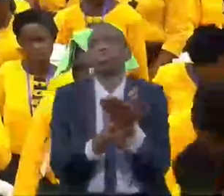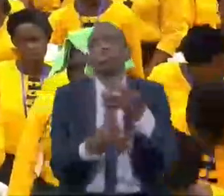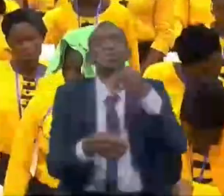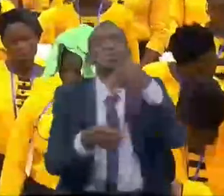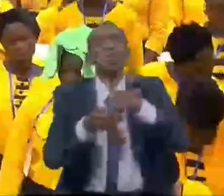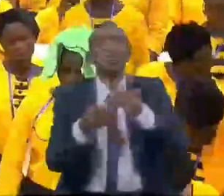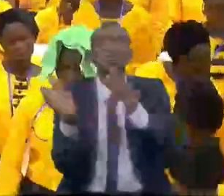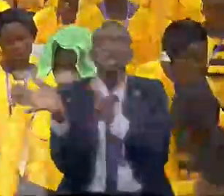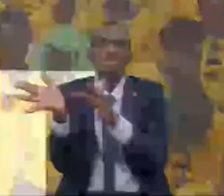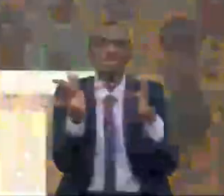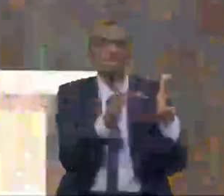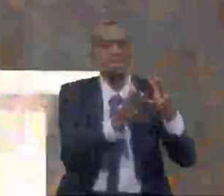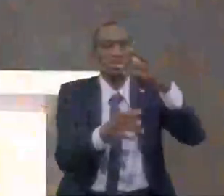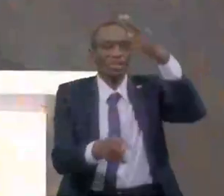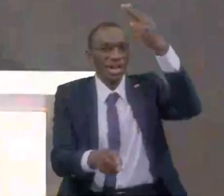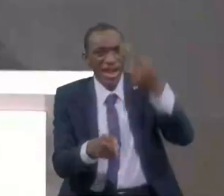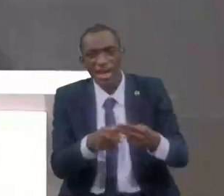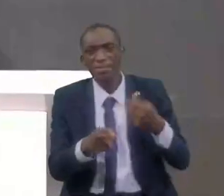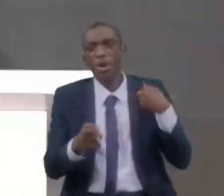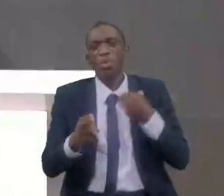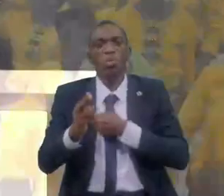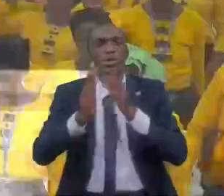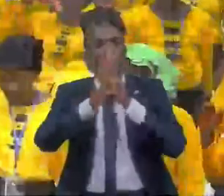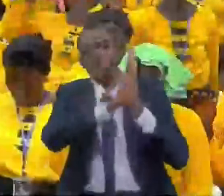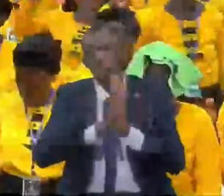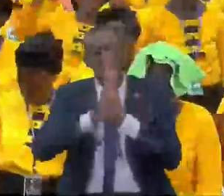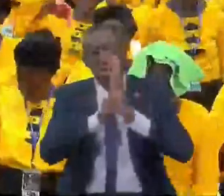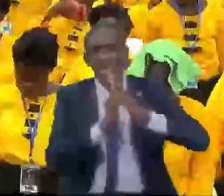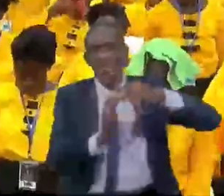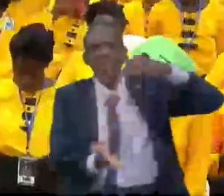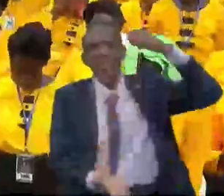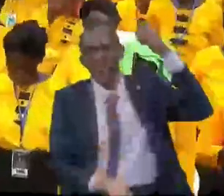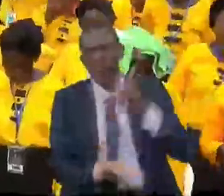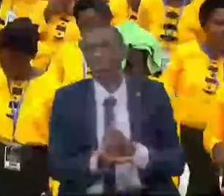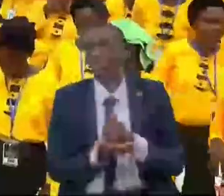Au nom de Jésus, nous prions.